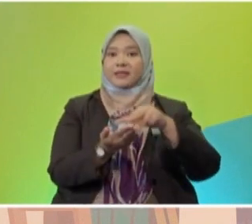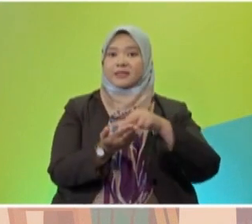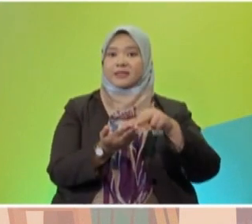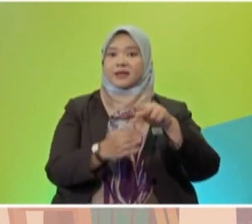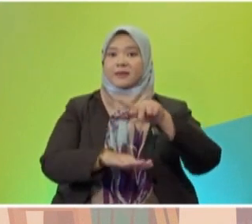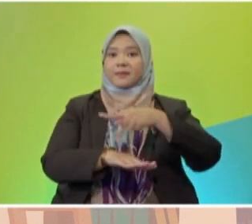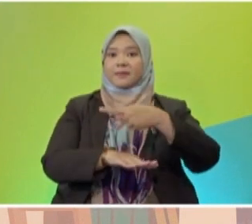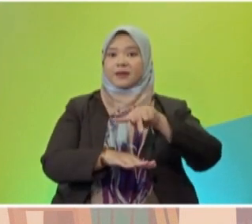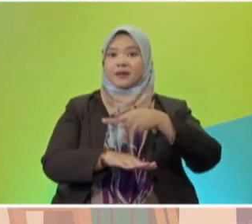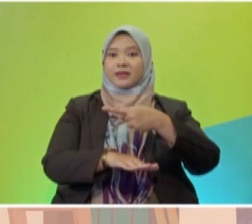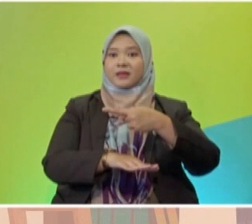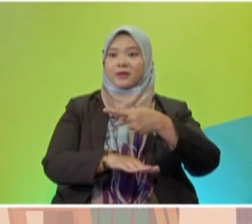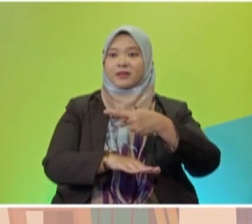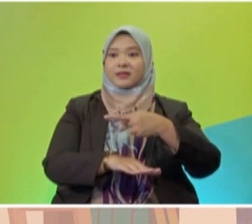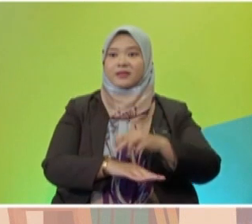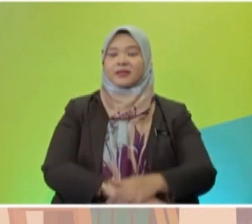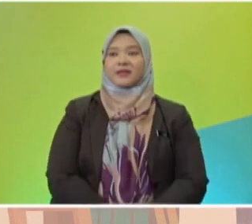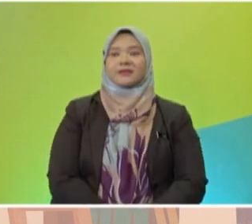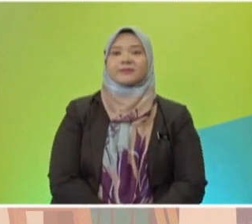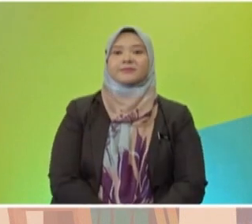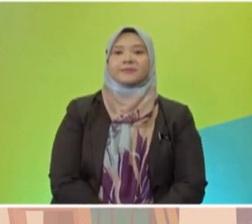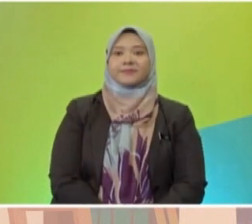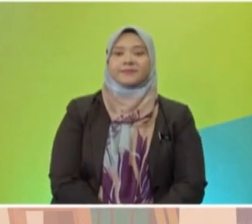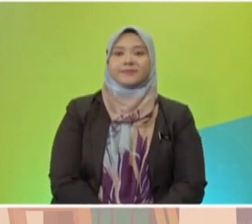Boleh. Ah, baik, dipersilakan Rizky.